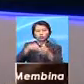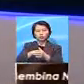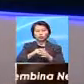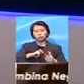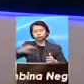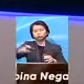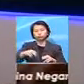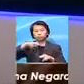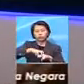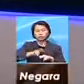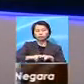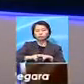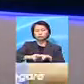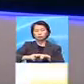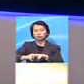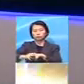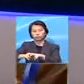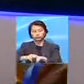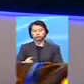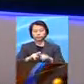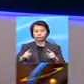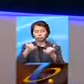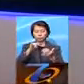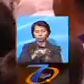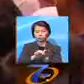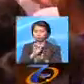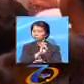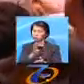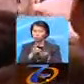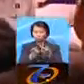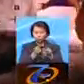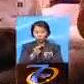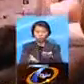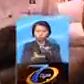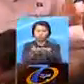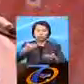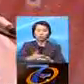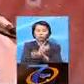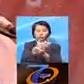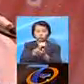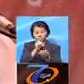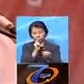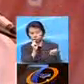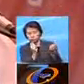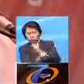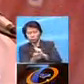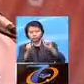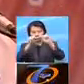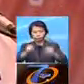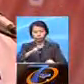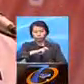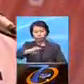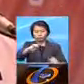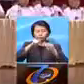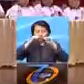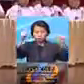perjalanan menaiki kereta api pelaksanaan itu juga merupakan salah satu usaha memodenkan dan mentransformasi sistem pengangkutan